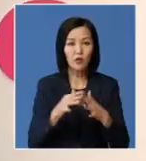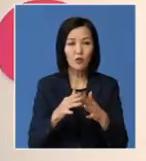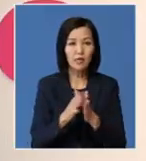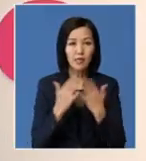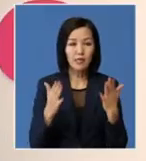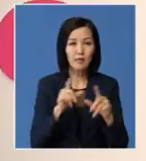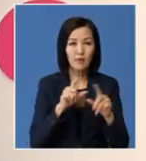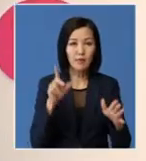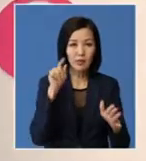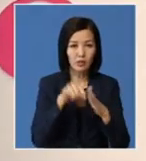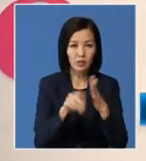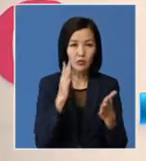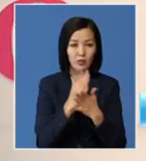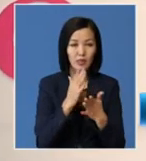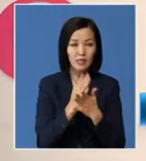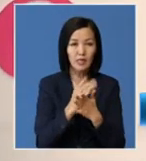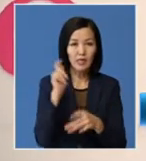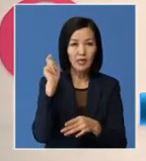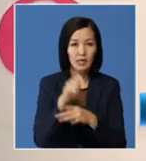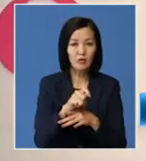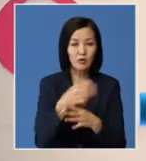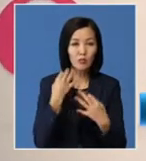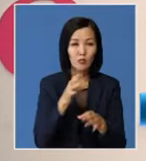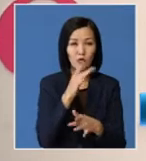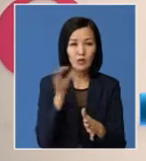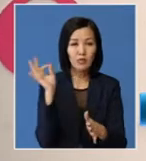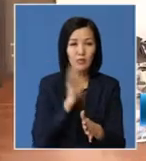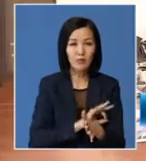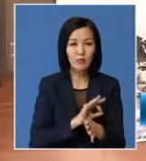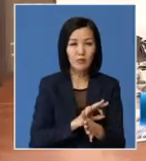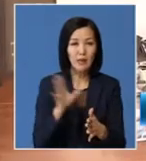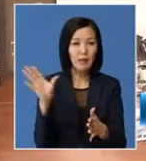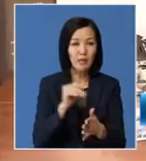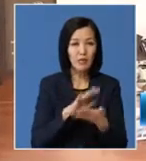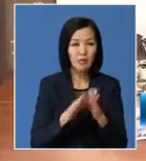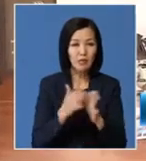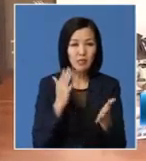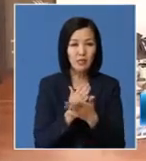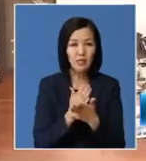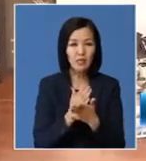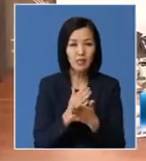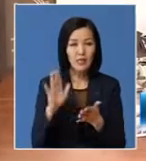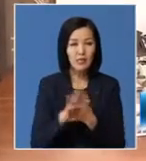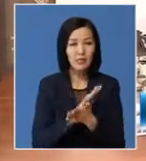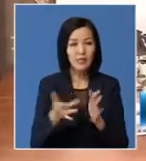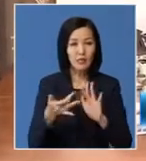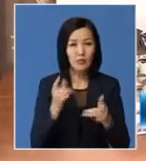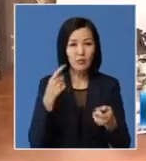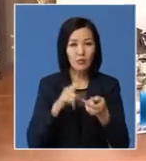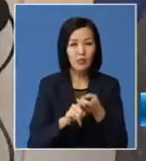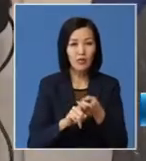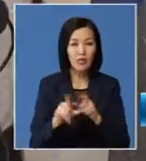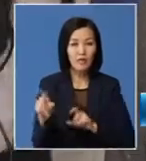кітапхана ғимаратында орналасқан. Онда келушілерге бос уақытын тиімді пайдалану үшін бар жағдай жасалып отыр. Яғни тегін Wi-Fi желісін